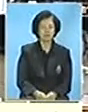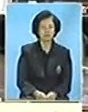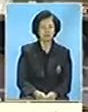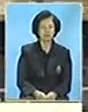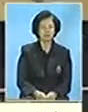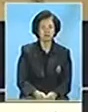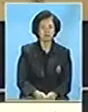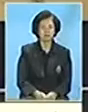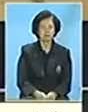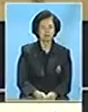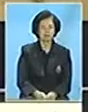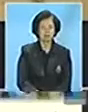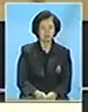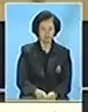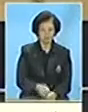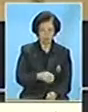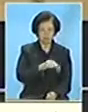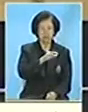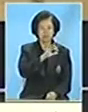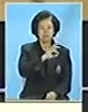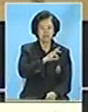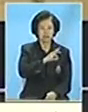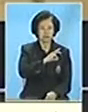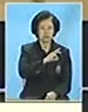ข ค่ะท่านสมาชิกคะ